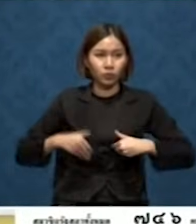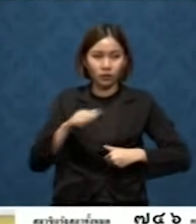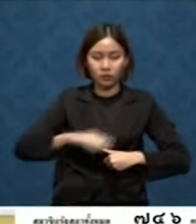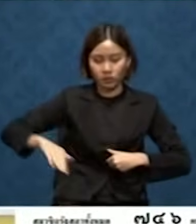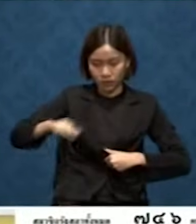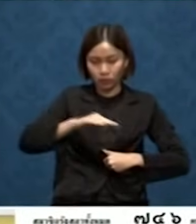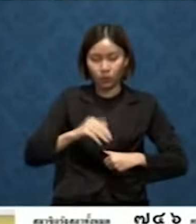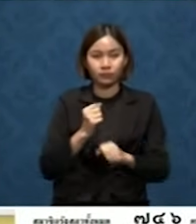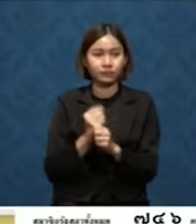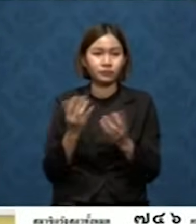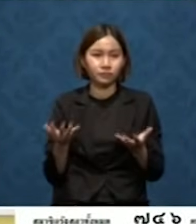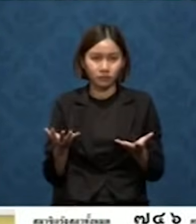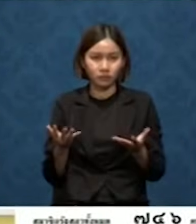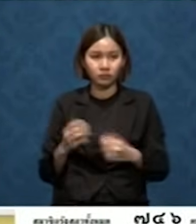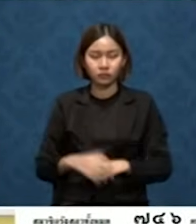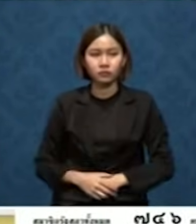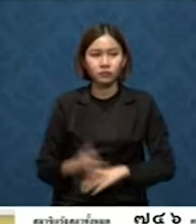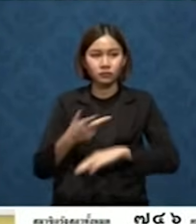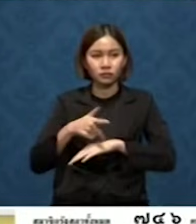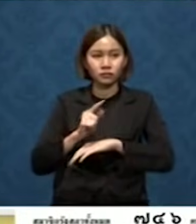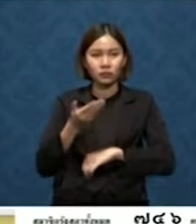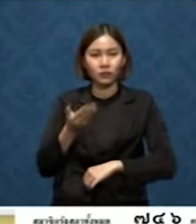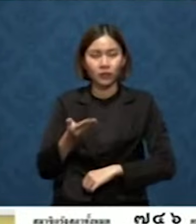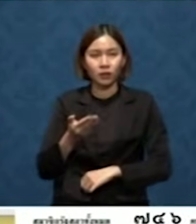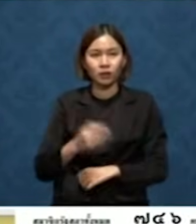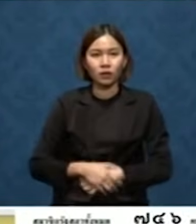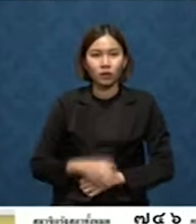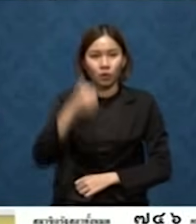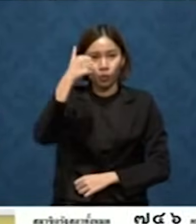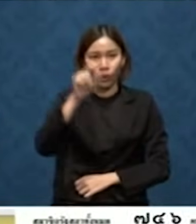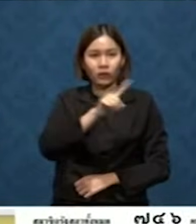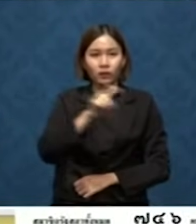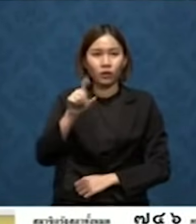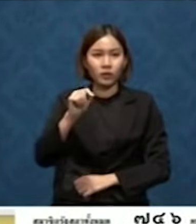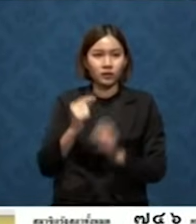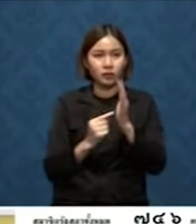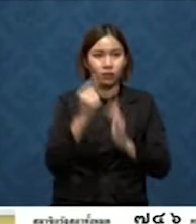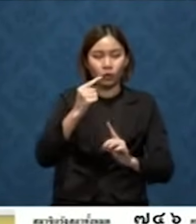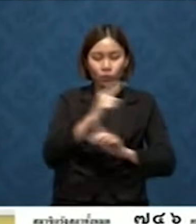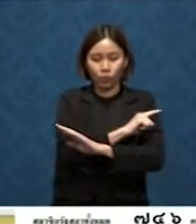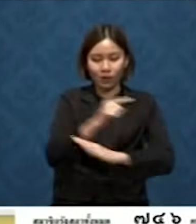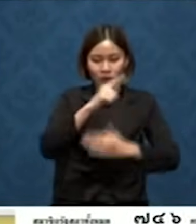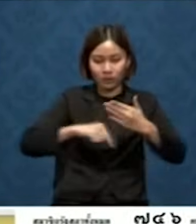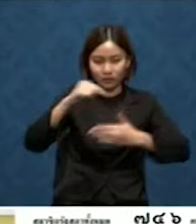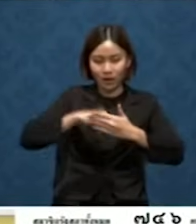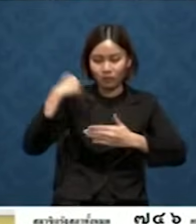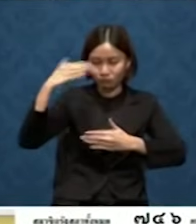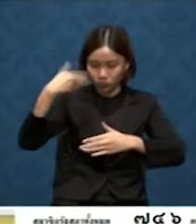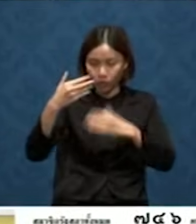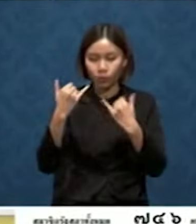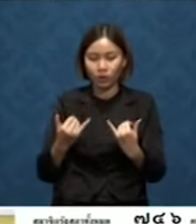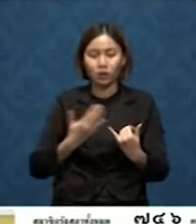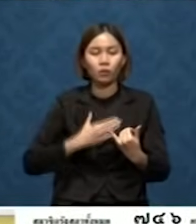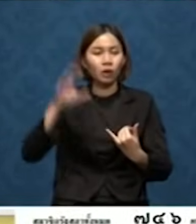อย่างไรธรรมดาครับตลอดระยะเวลา 120วันนับตั้งแต่วันเลือกตั้งมาถึงวันนี้ผมเชื่อครับ